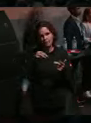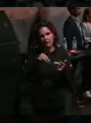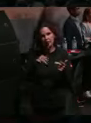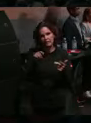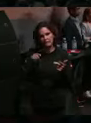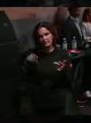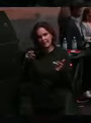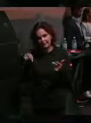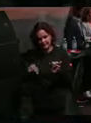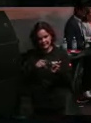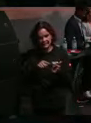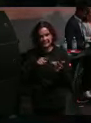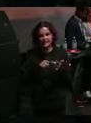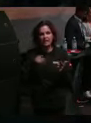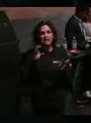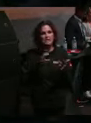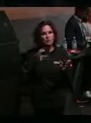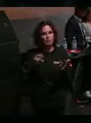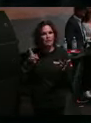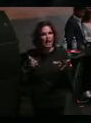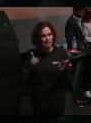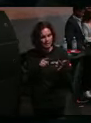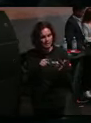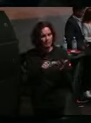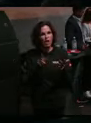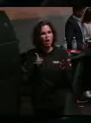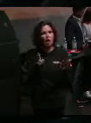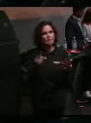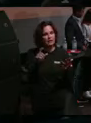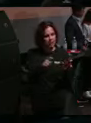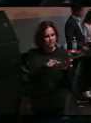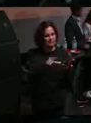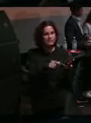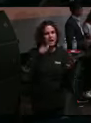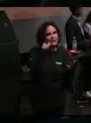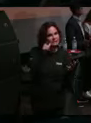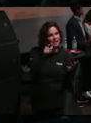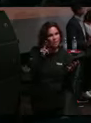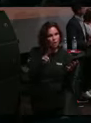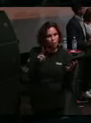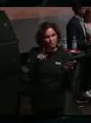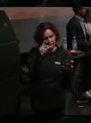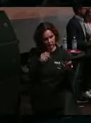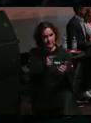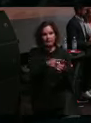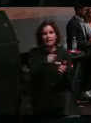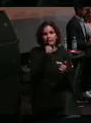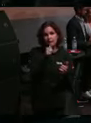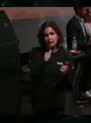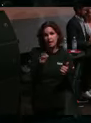oss Kristoffer Hermansen, Håvard Clemens, Lisbeth Rånes Hansen, Terje Halleland